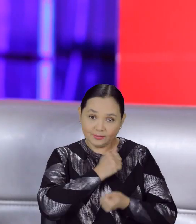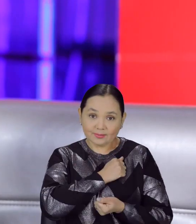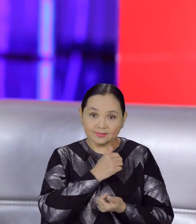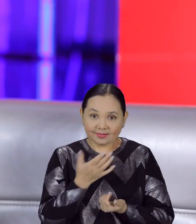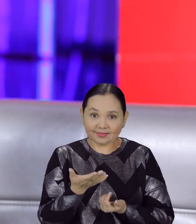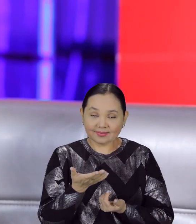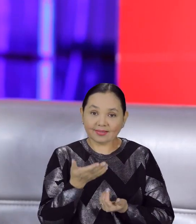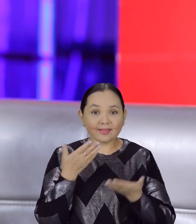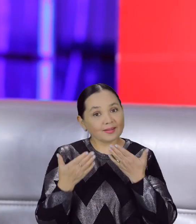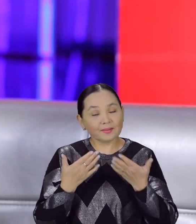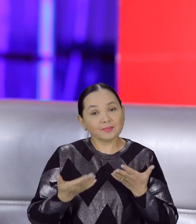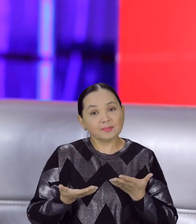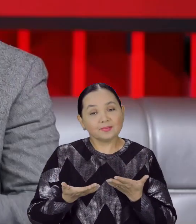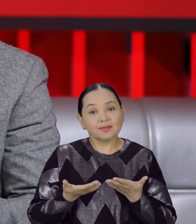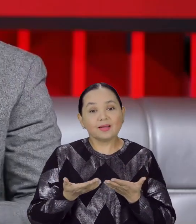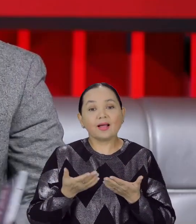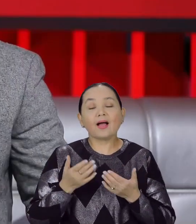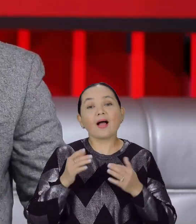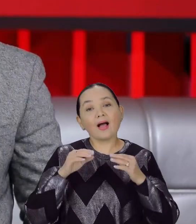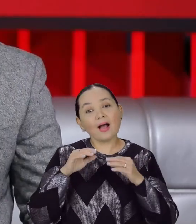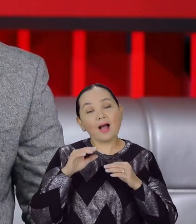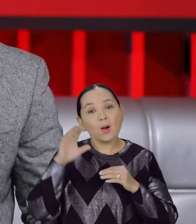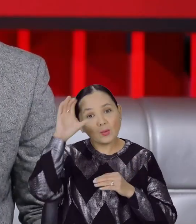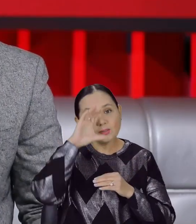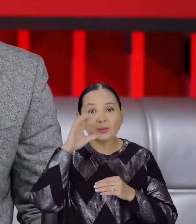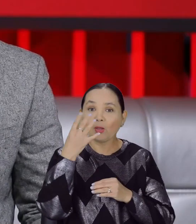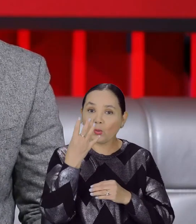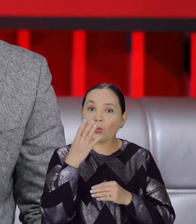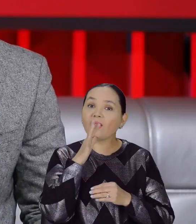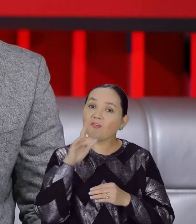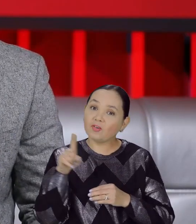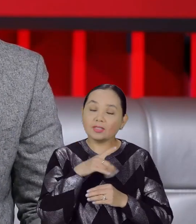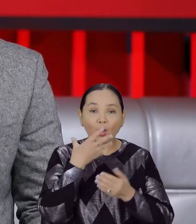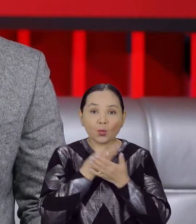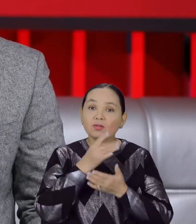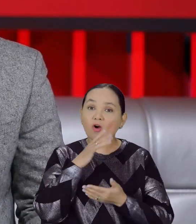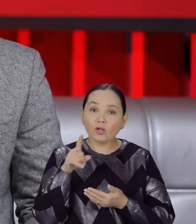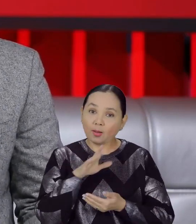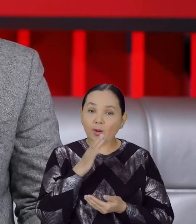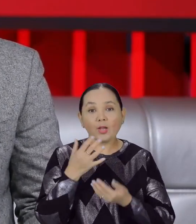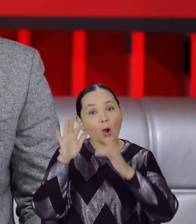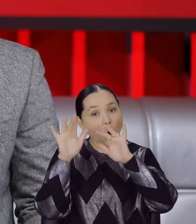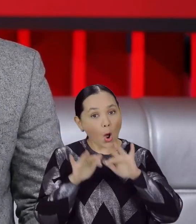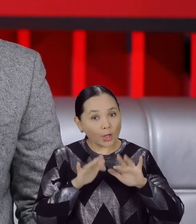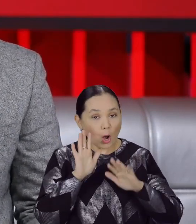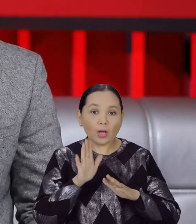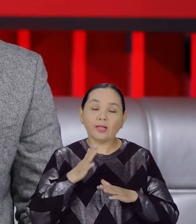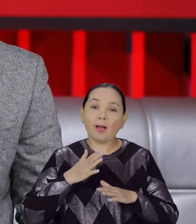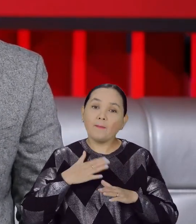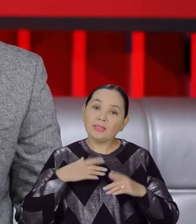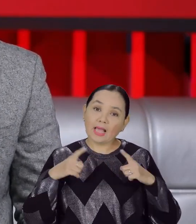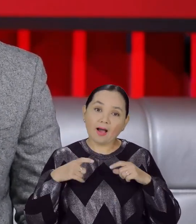yo? Xavs qilsa bo'ladi, O'zbekistonda 4 ta fasl o'z vaqtida bo'ladi. Qor yog'adi. Bizga